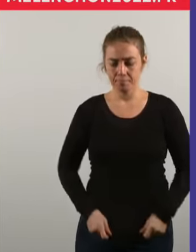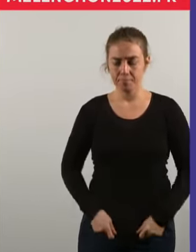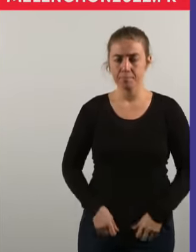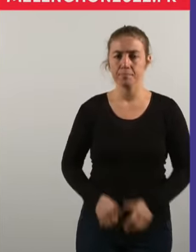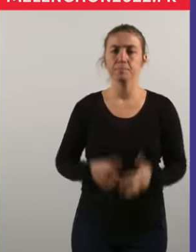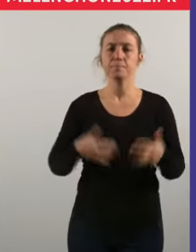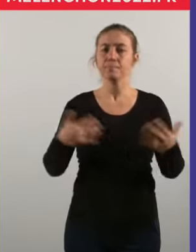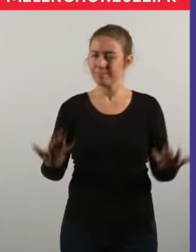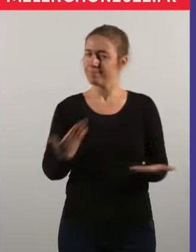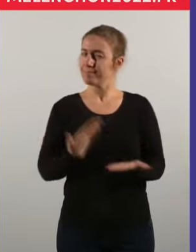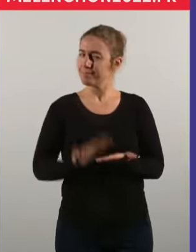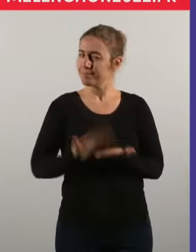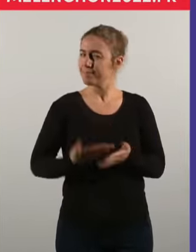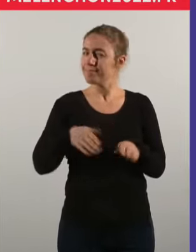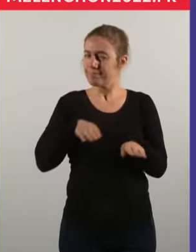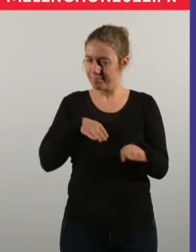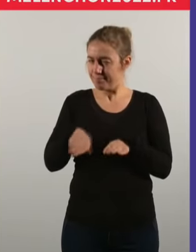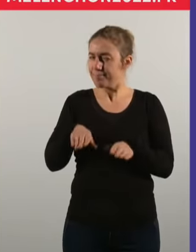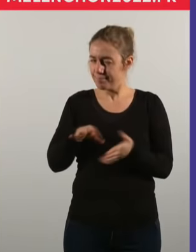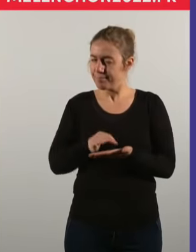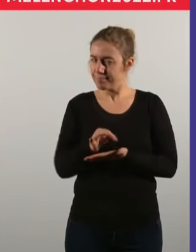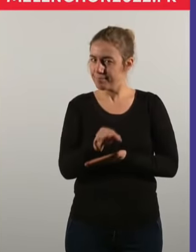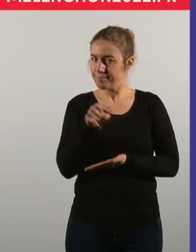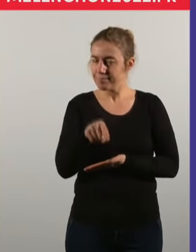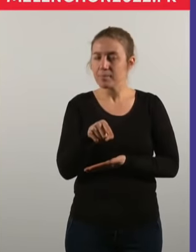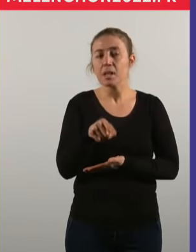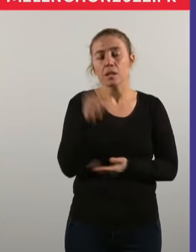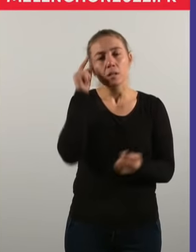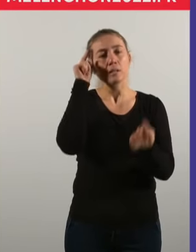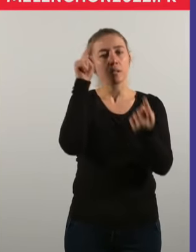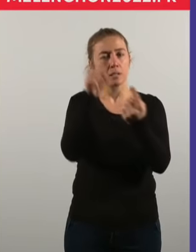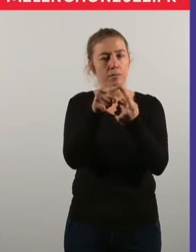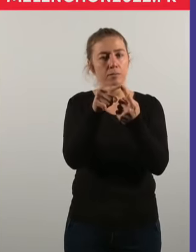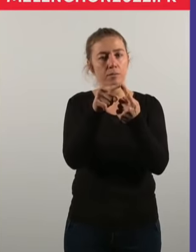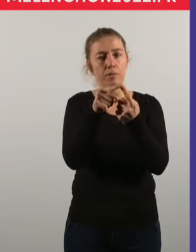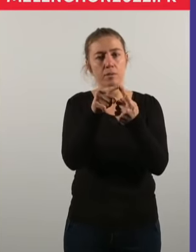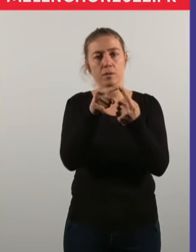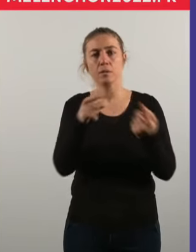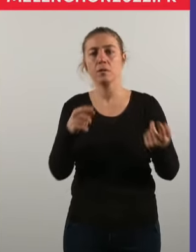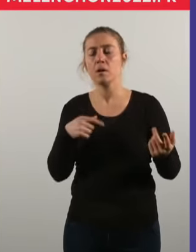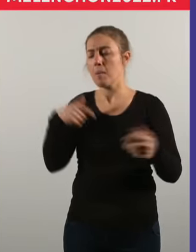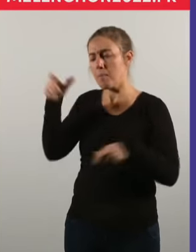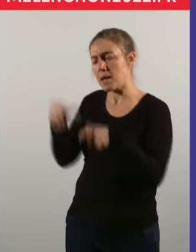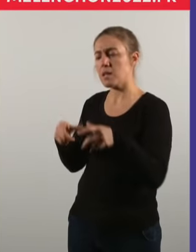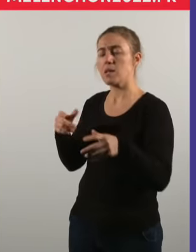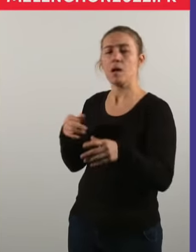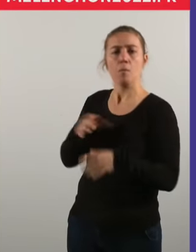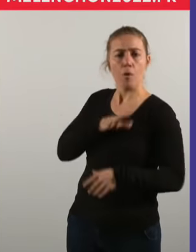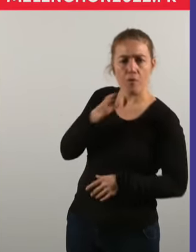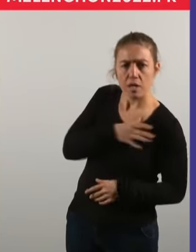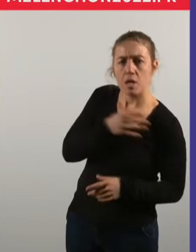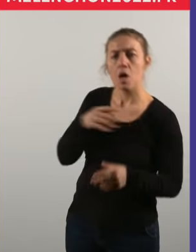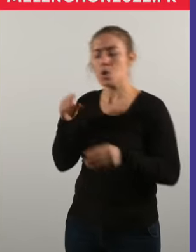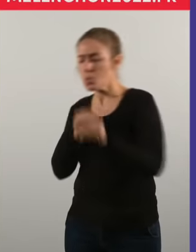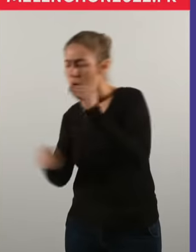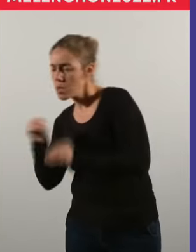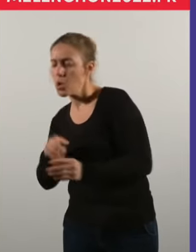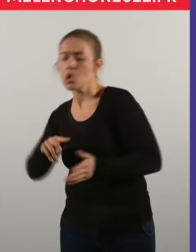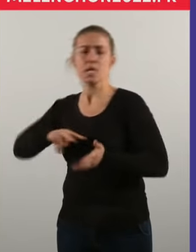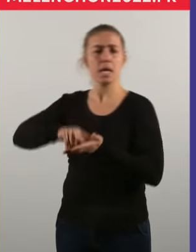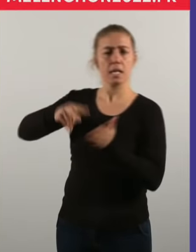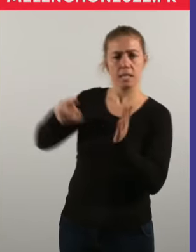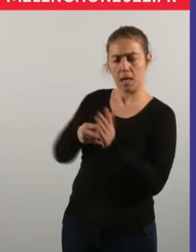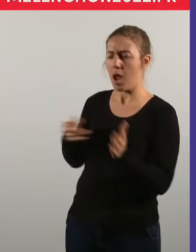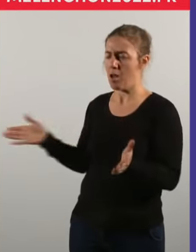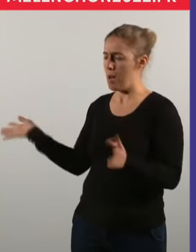C'est de cette manière-là que nous allons pouvoir recruter les enseignants, les soignants, les techniciens dont